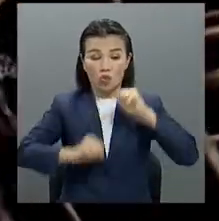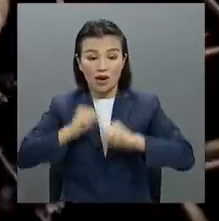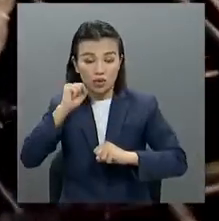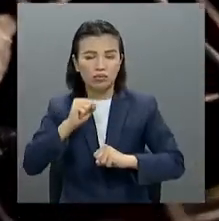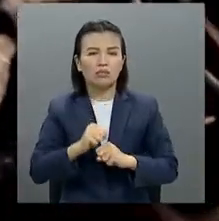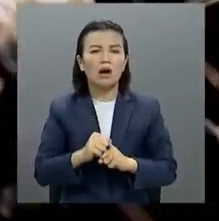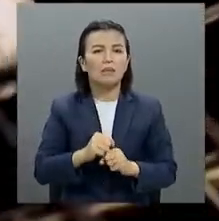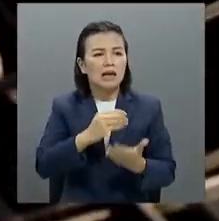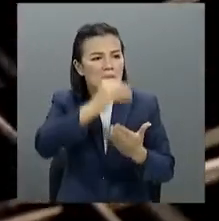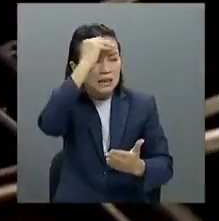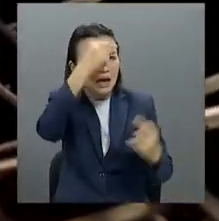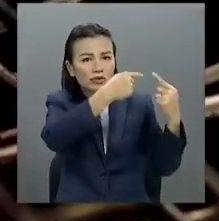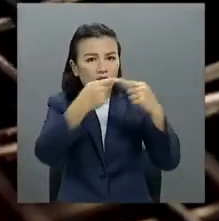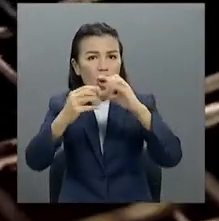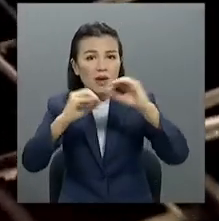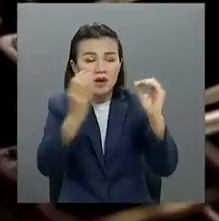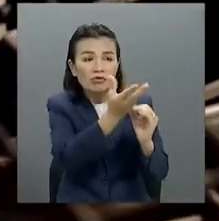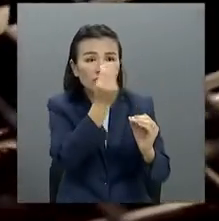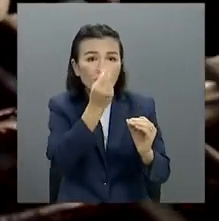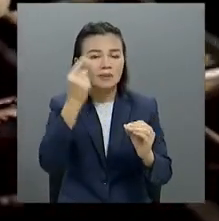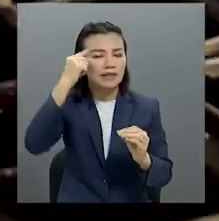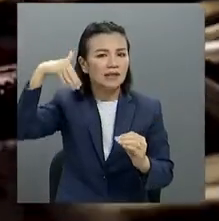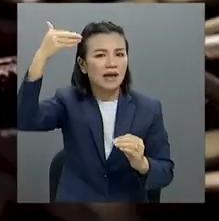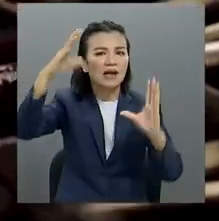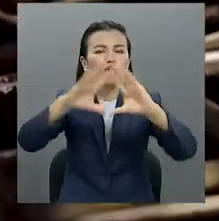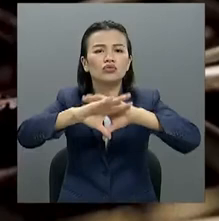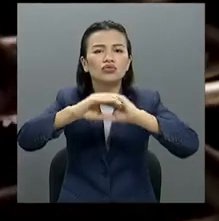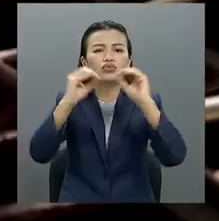นังน้ำหนังก็คงต้องสูญหายไปม